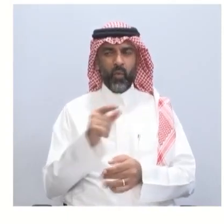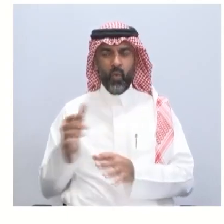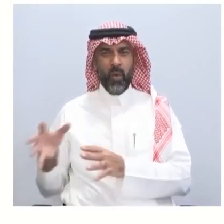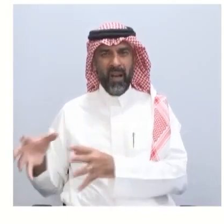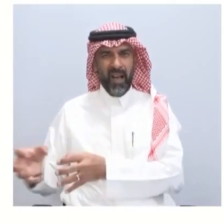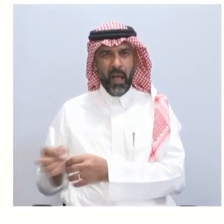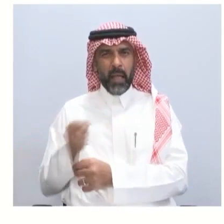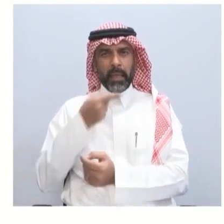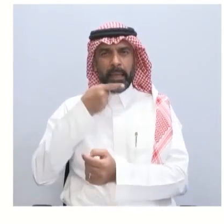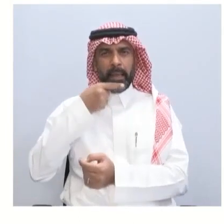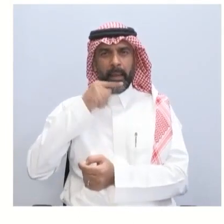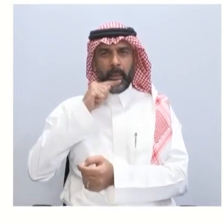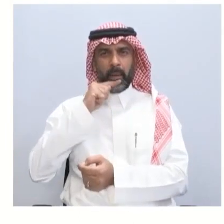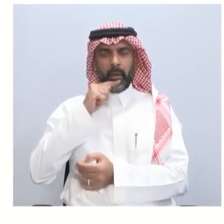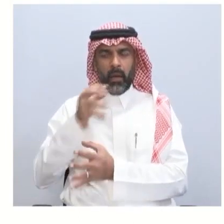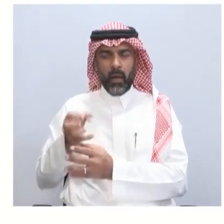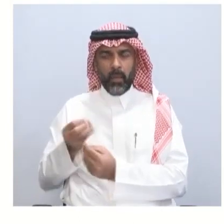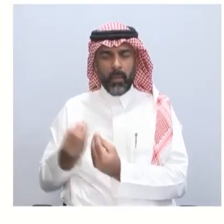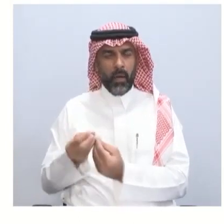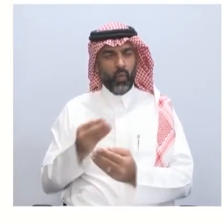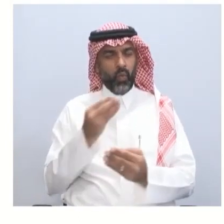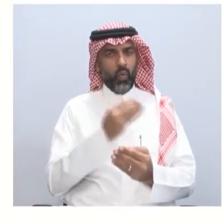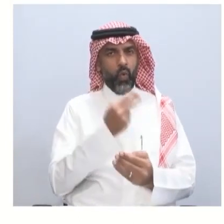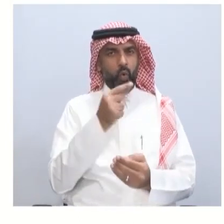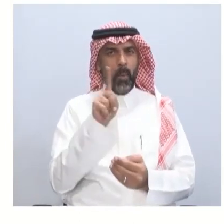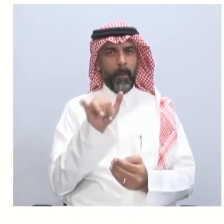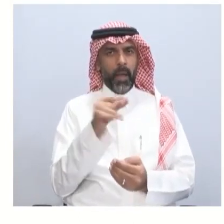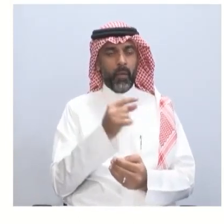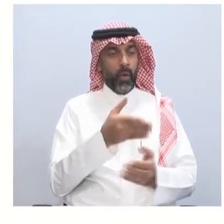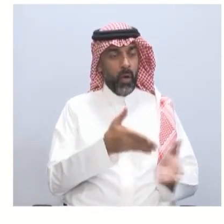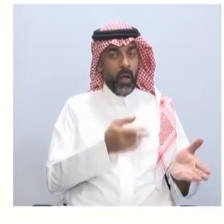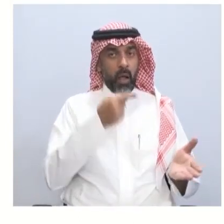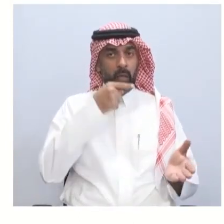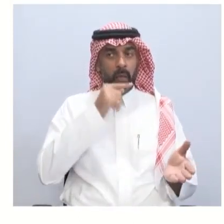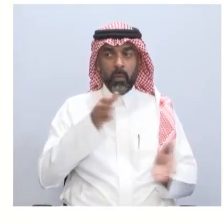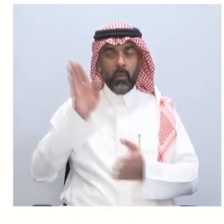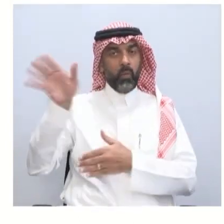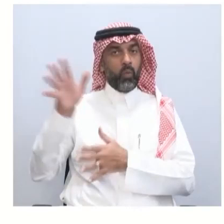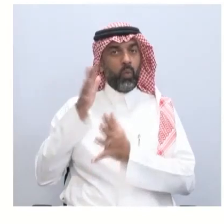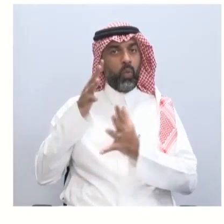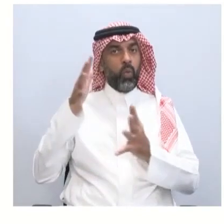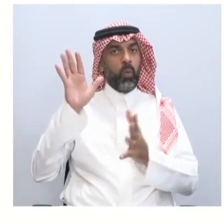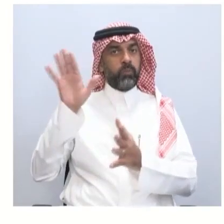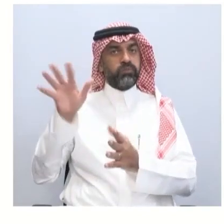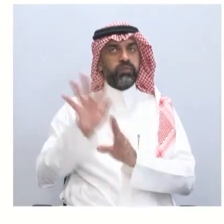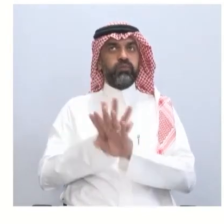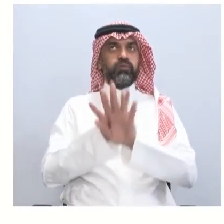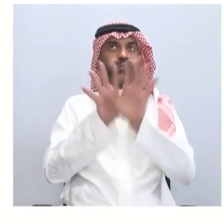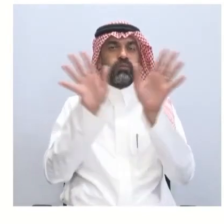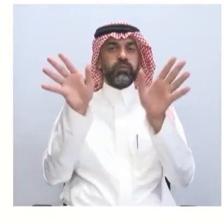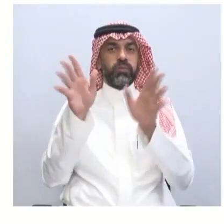قليلا من التمر ما وجده في تلك الارض فاعجب عبيدا بهذا او بما